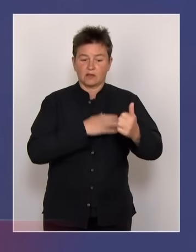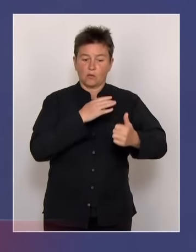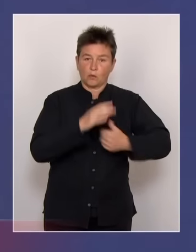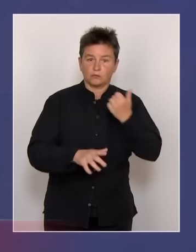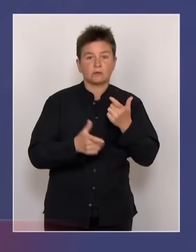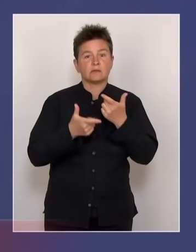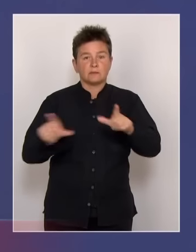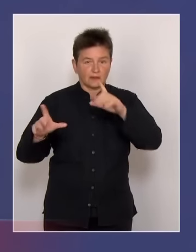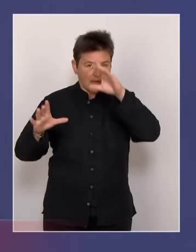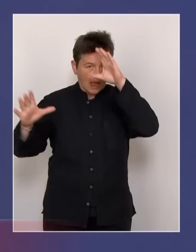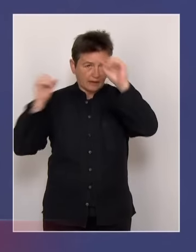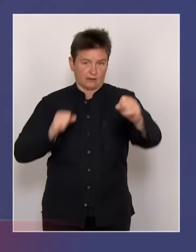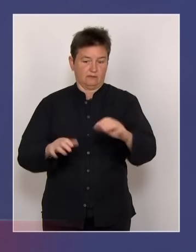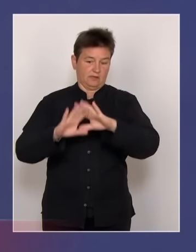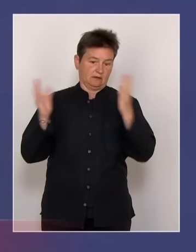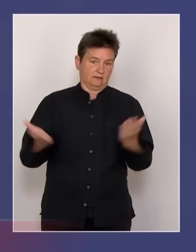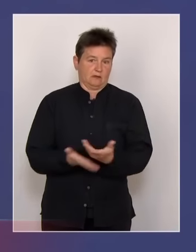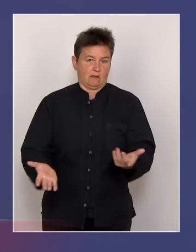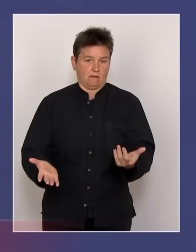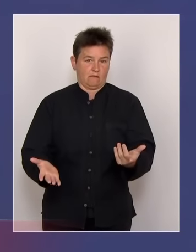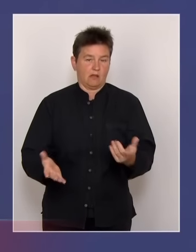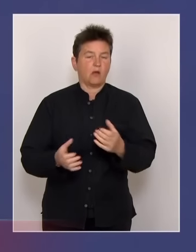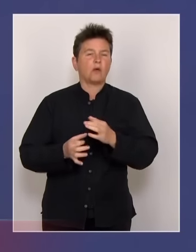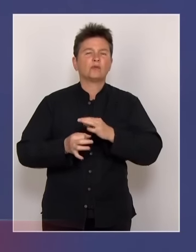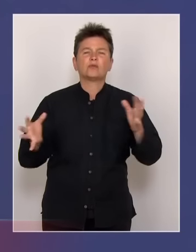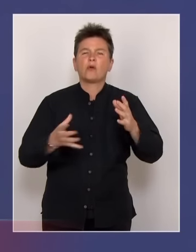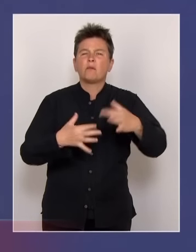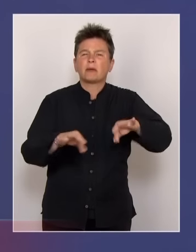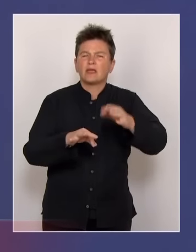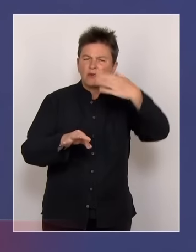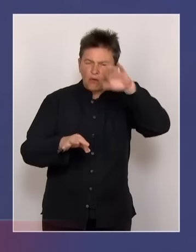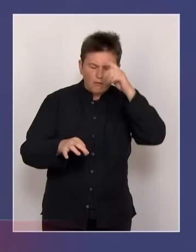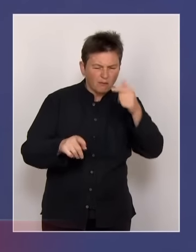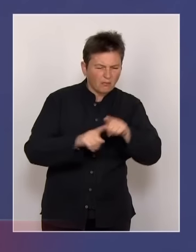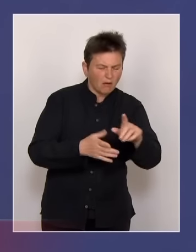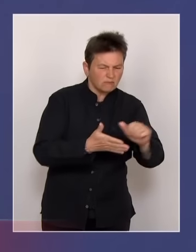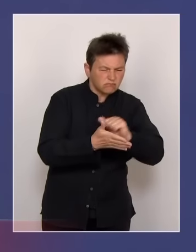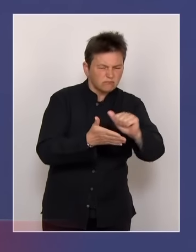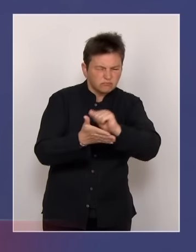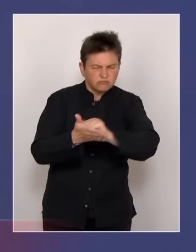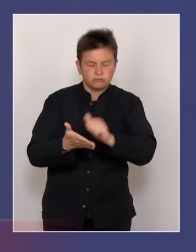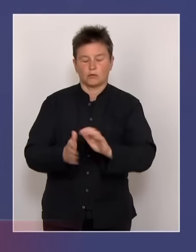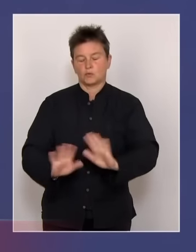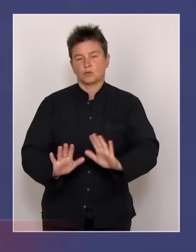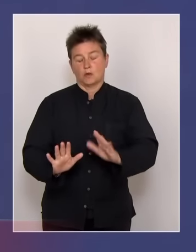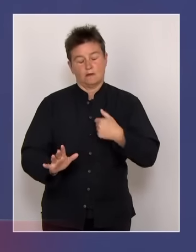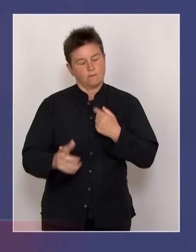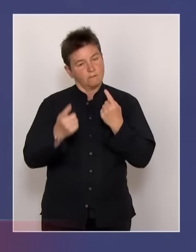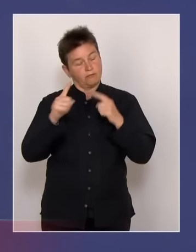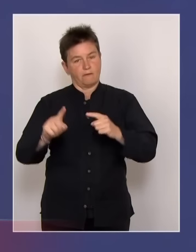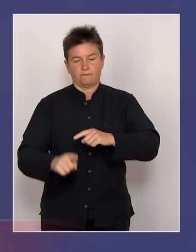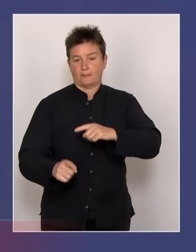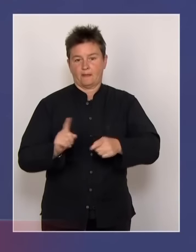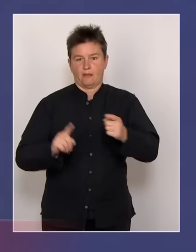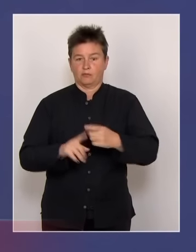liberté académique elle est reniée dans trop de pays d'Europe c'est pourquoi je défends ici la